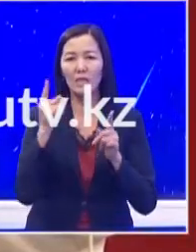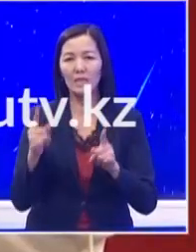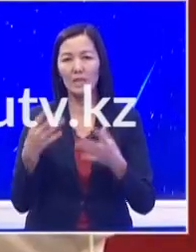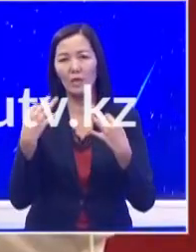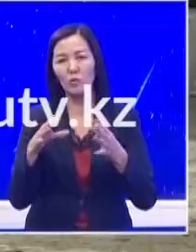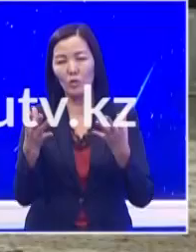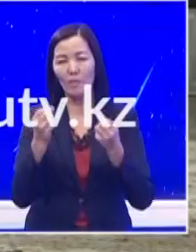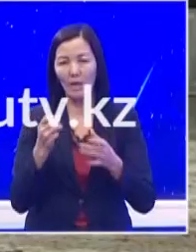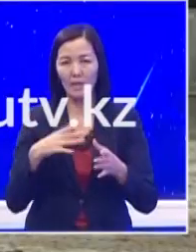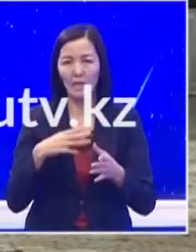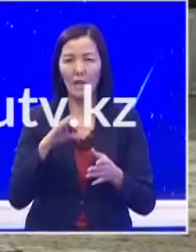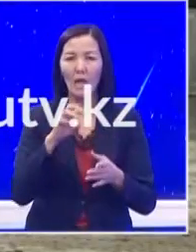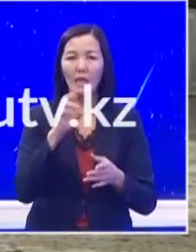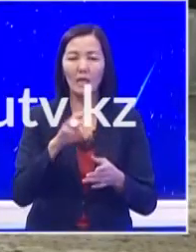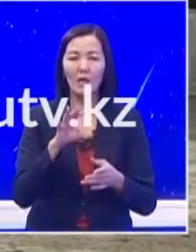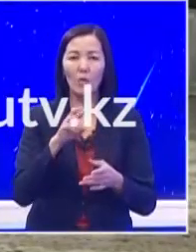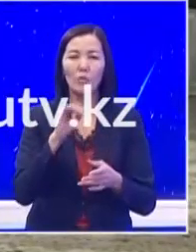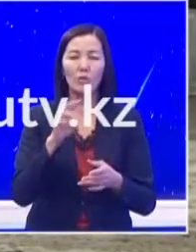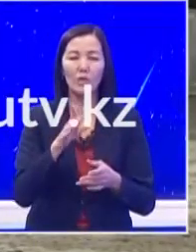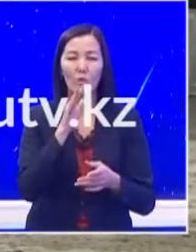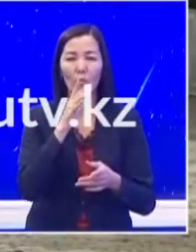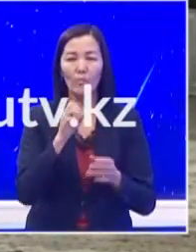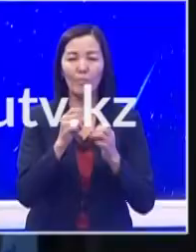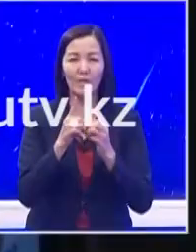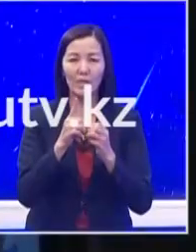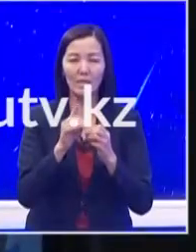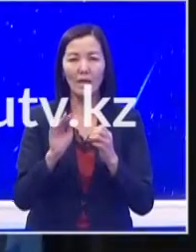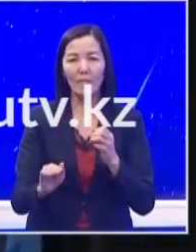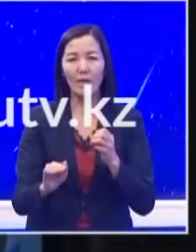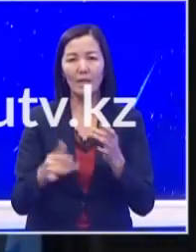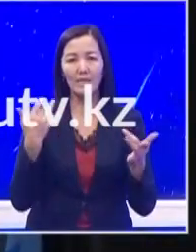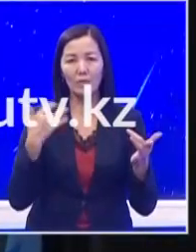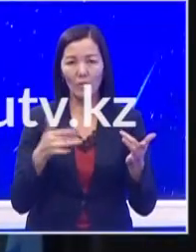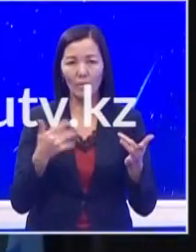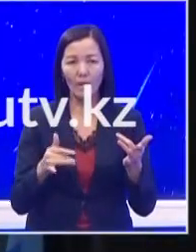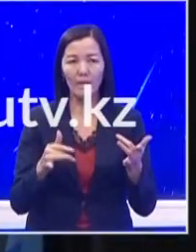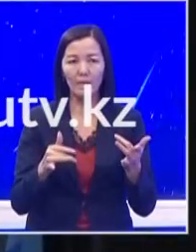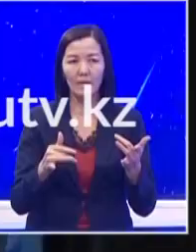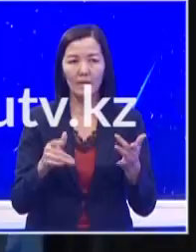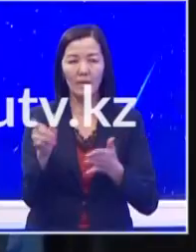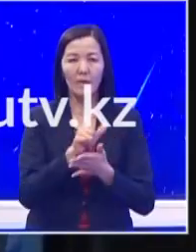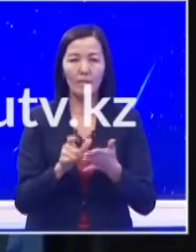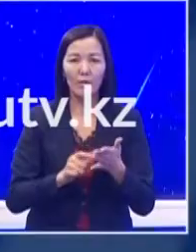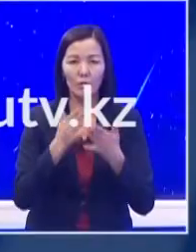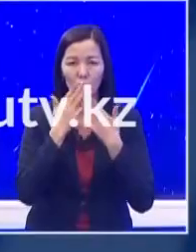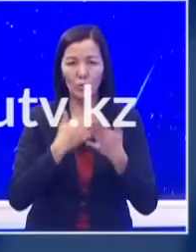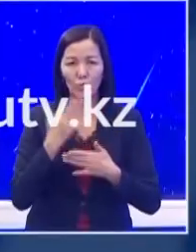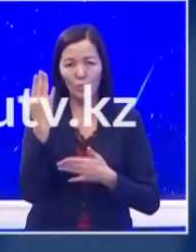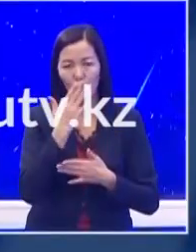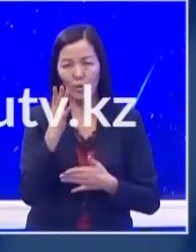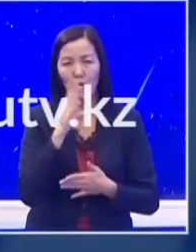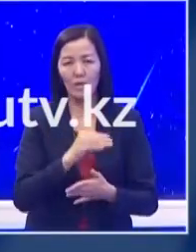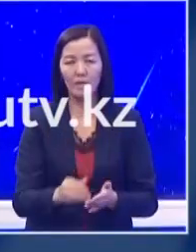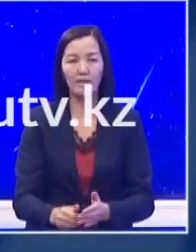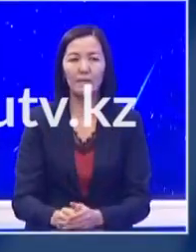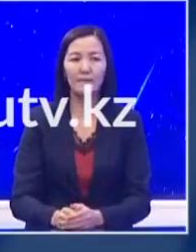Бірі талғарлық, ол жас Жақыппек, 11 жаста. Ол бала кезден домбыра шертіп, жыр дастанды сүйіп оқиды.